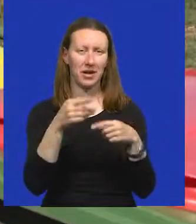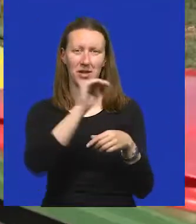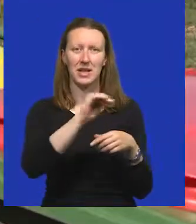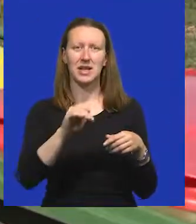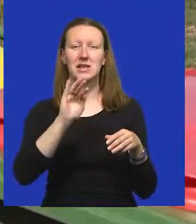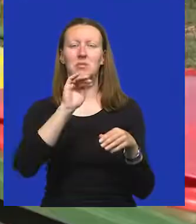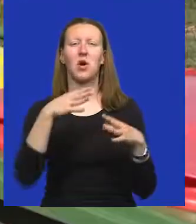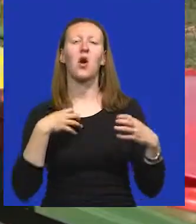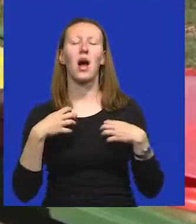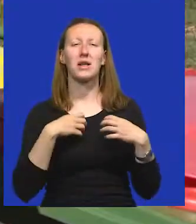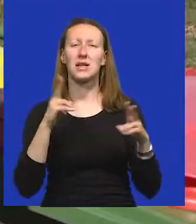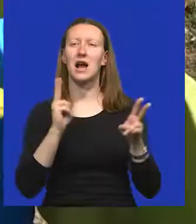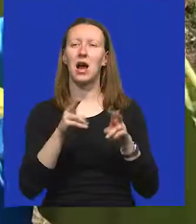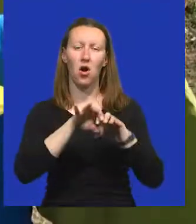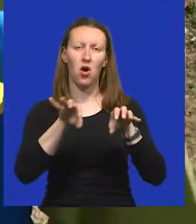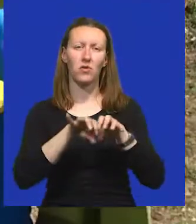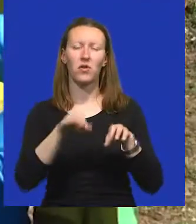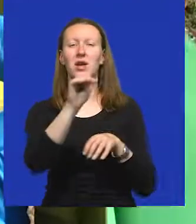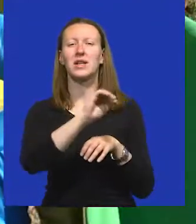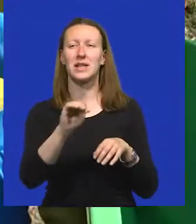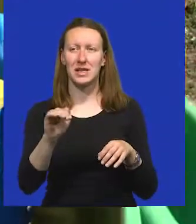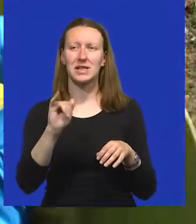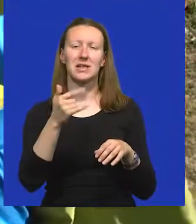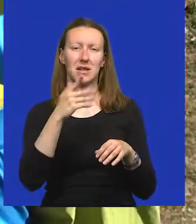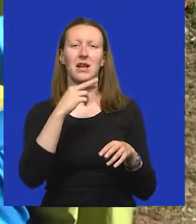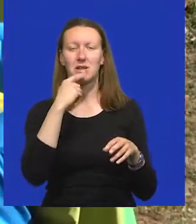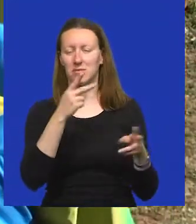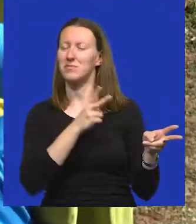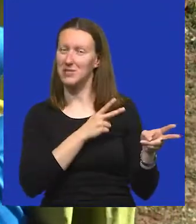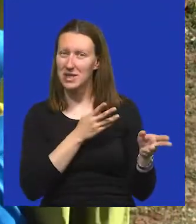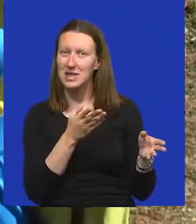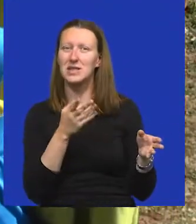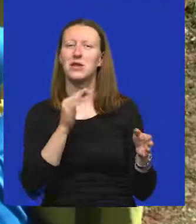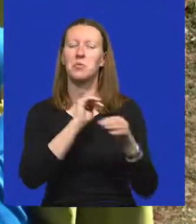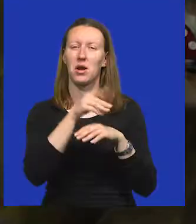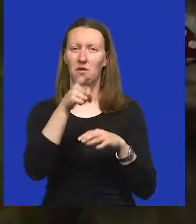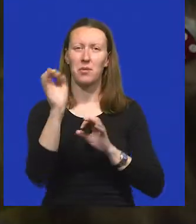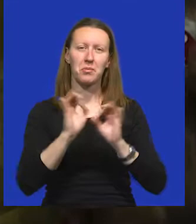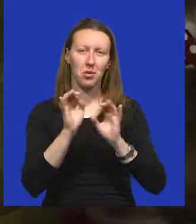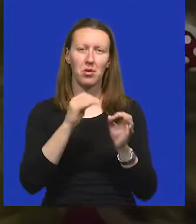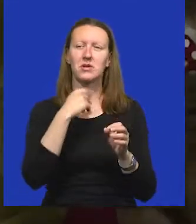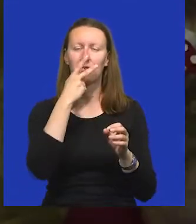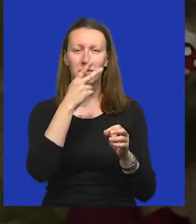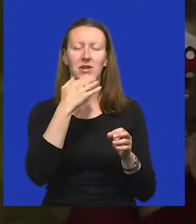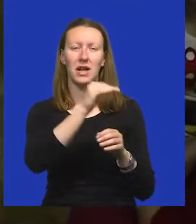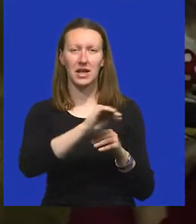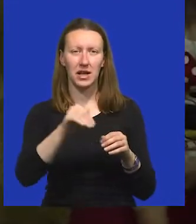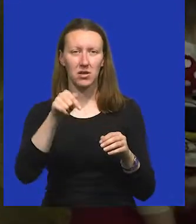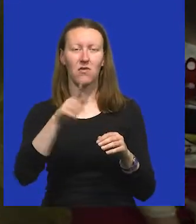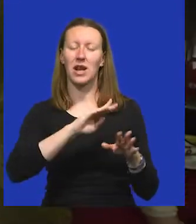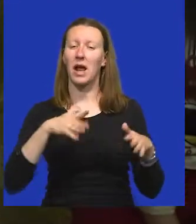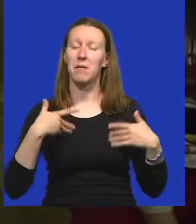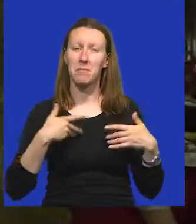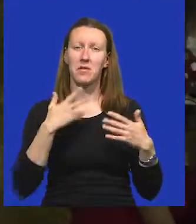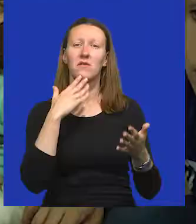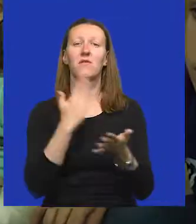impareranno anche tramite il teatro come riciclare. Sì, i bambini, a dir la verità, tramite questo progetto si è anche visto che i bambini, questi